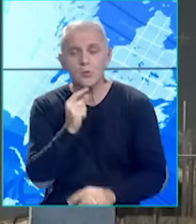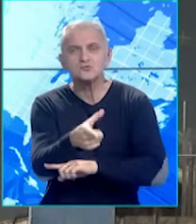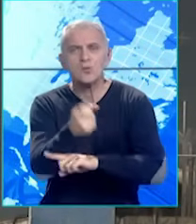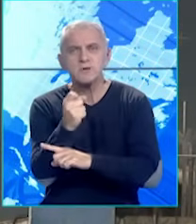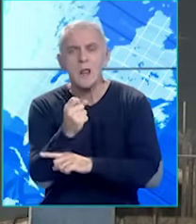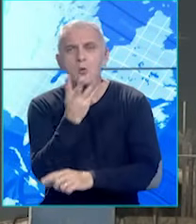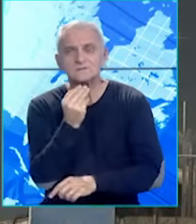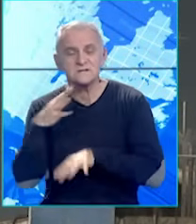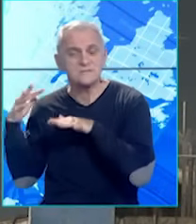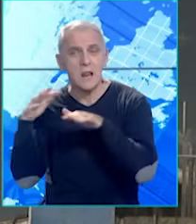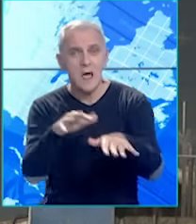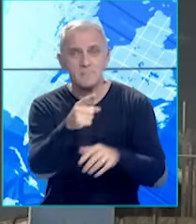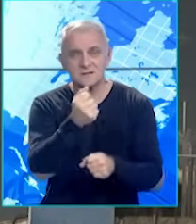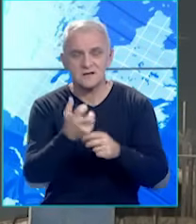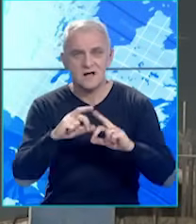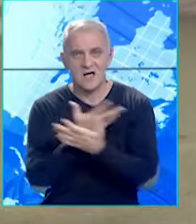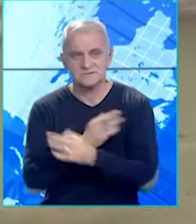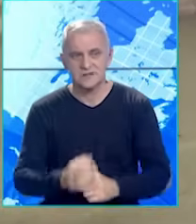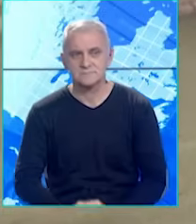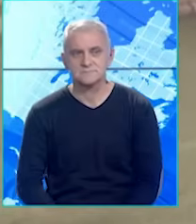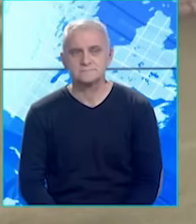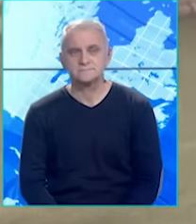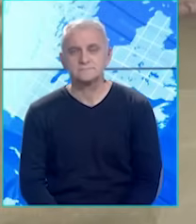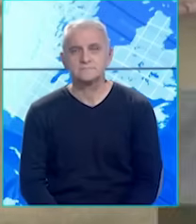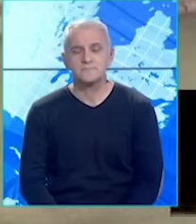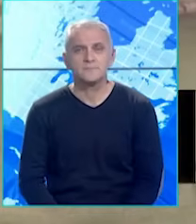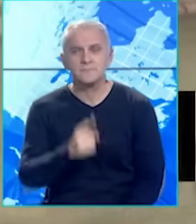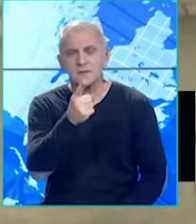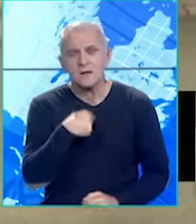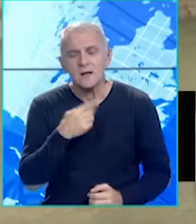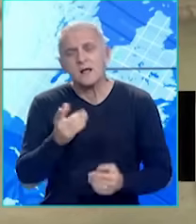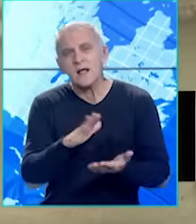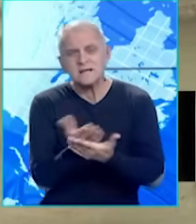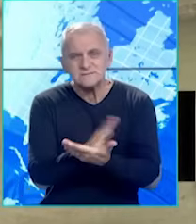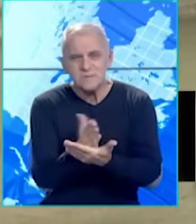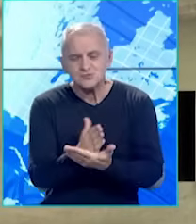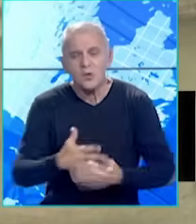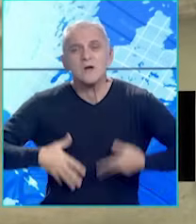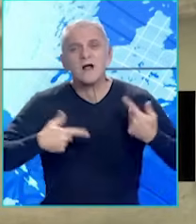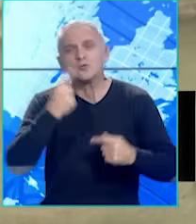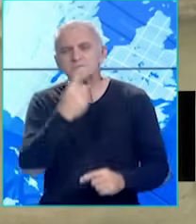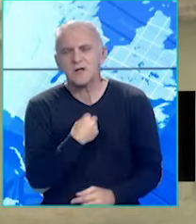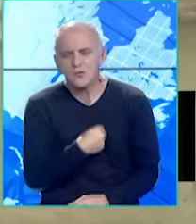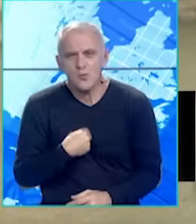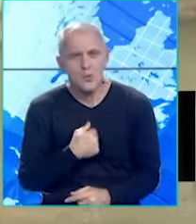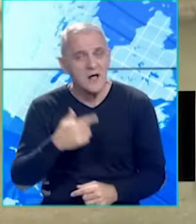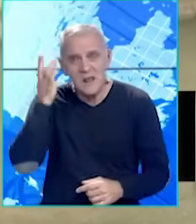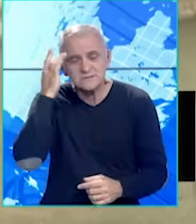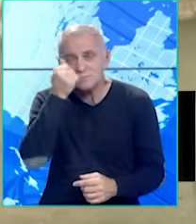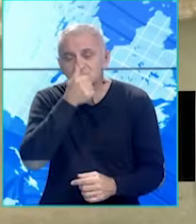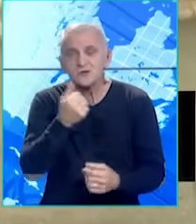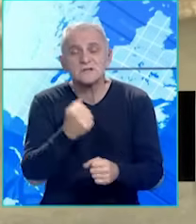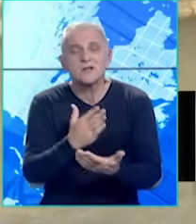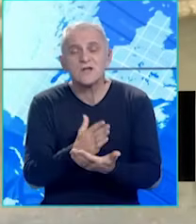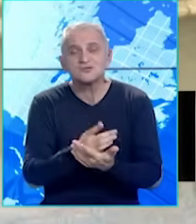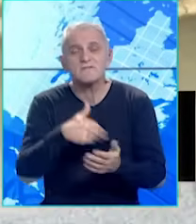u izraelskim napadima na pojas Gaze. Osciliram između radosti i istovremene tuge. Nismo znali šta se dešava vani dok smo